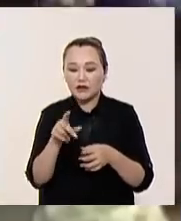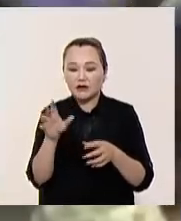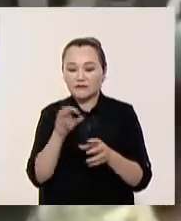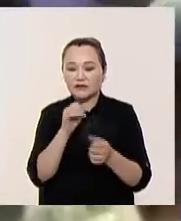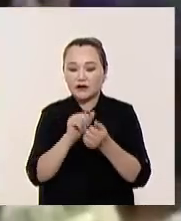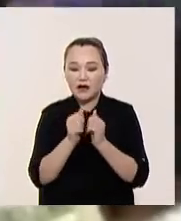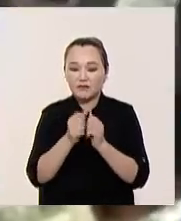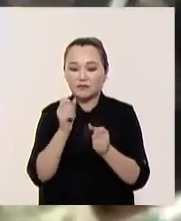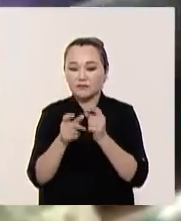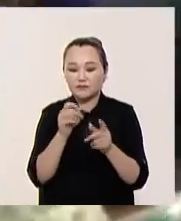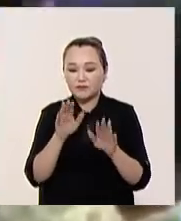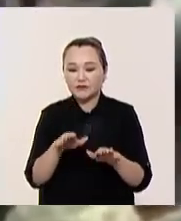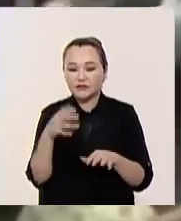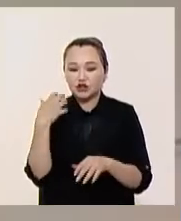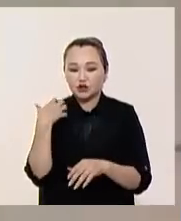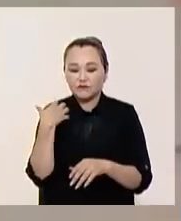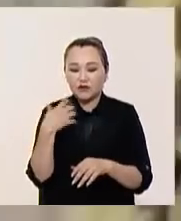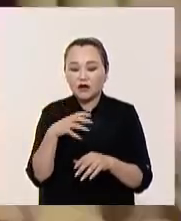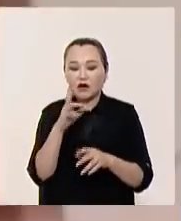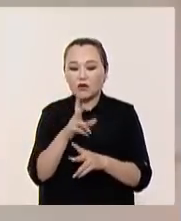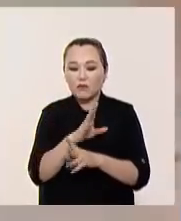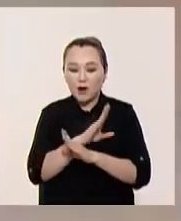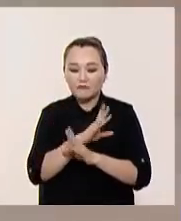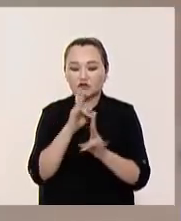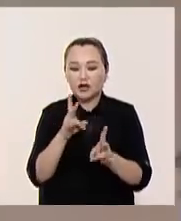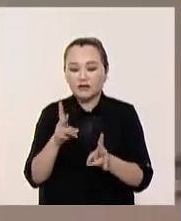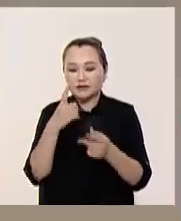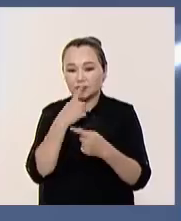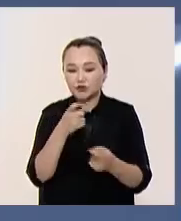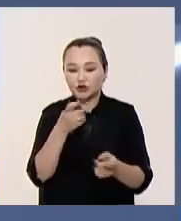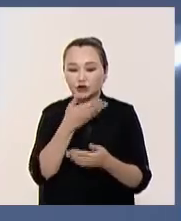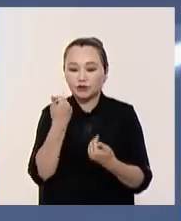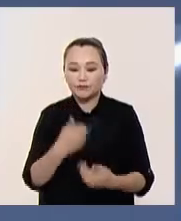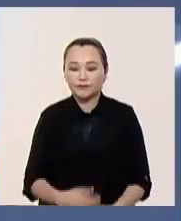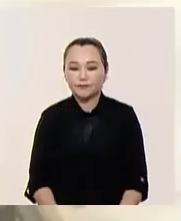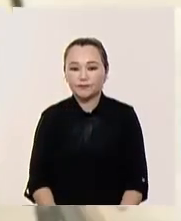забросала камнями местного чиновника. О погибших и раненых не сообщается.